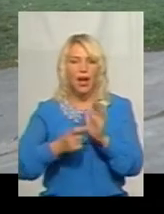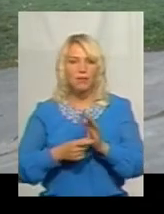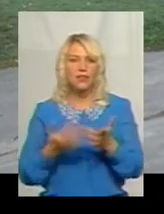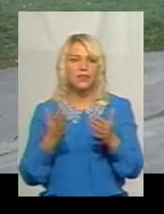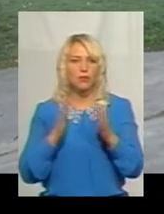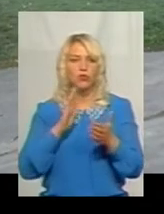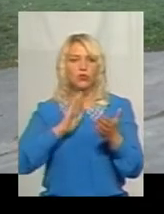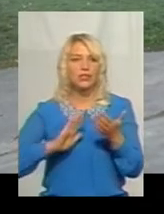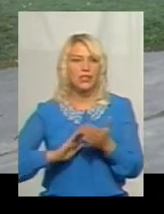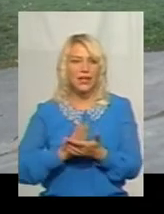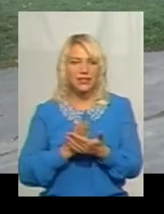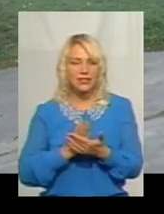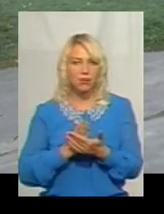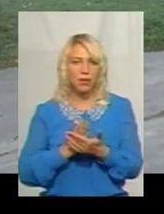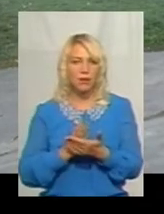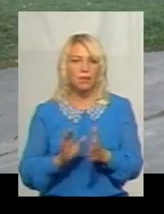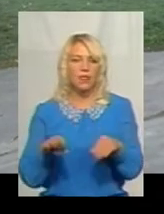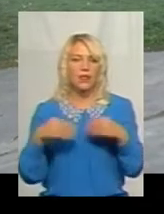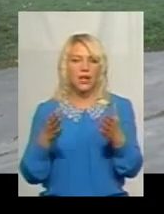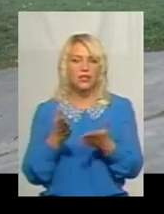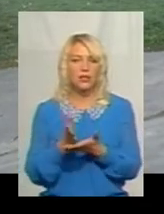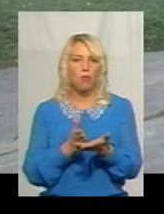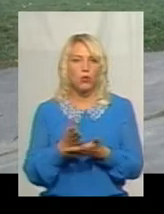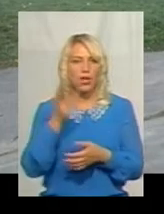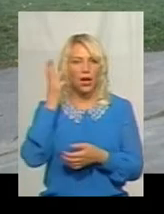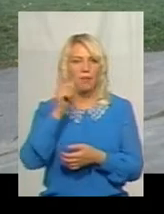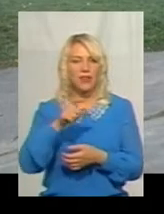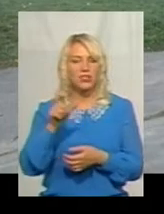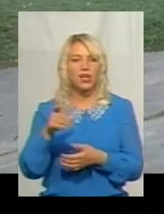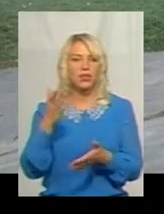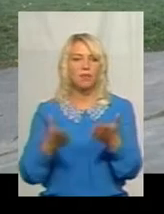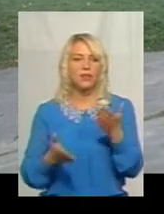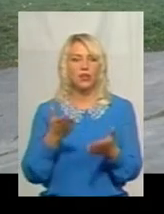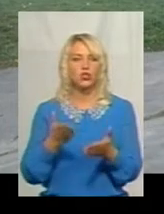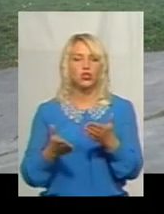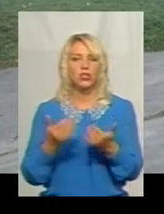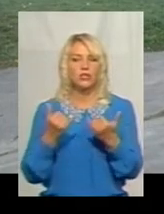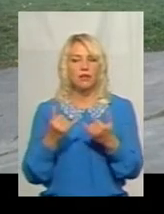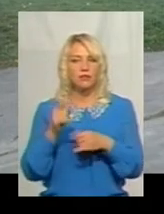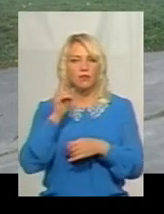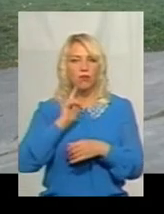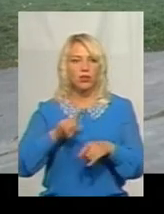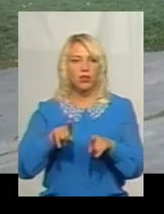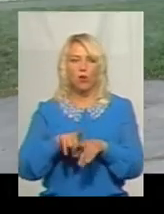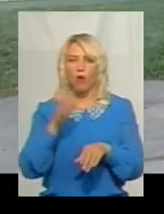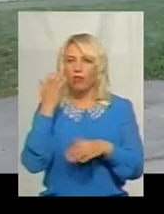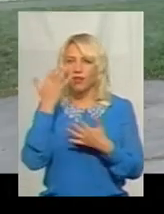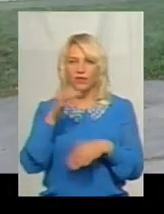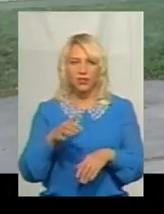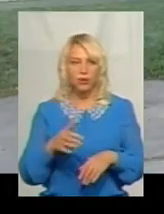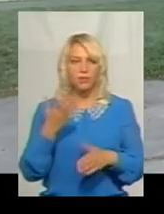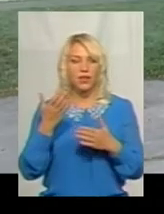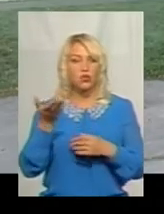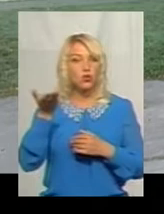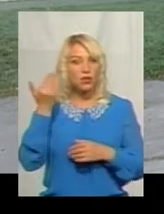якісними будуть надані послуги хмельничанам, якщо зараз поки що цього не видно? Якщо